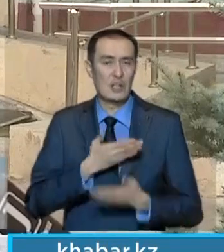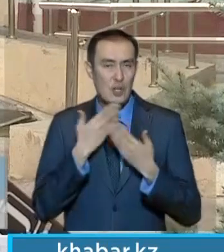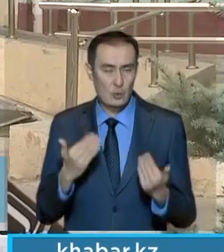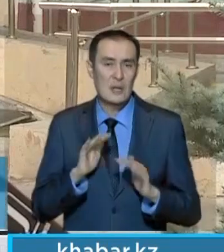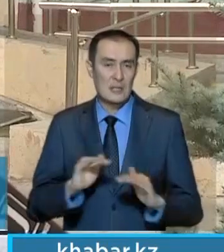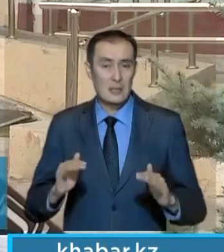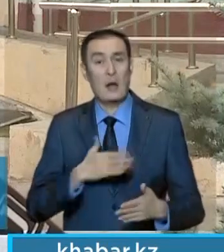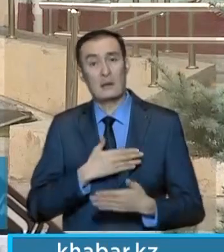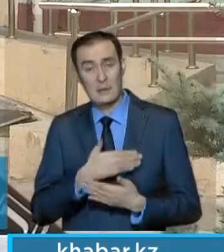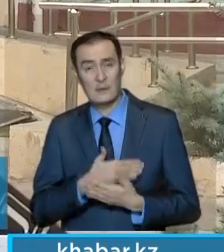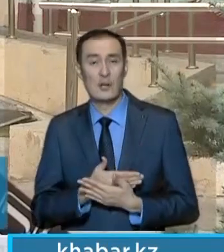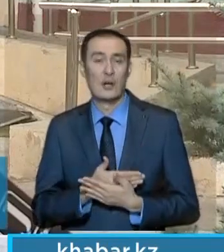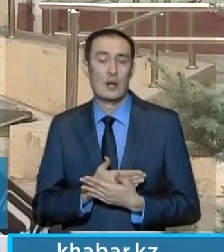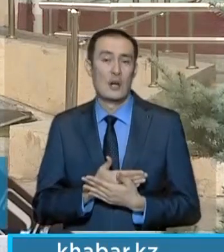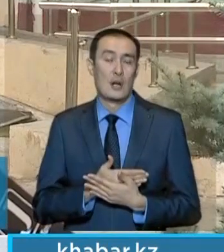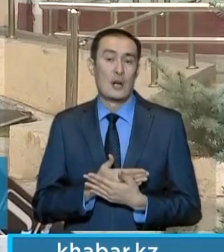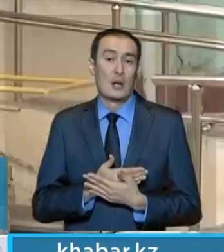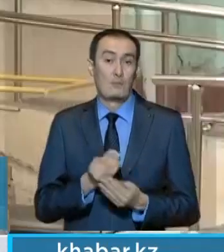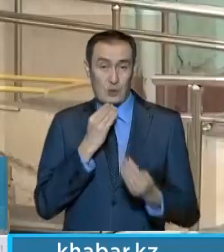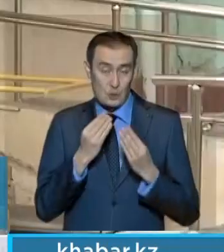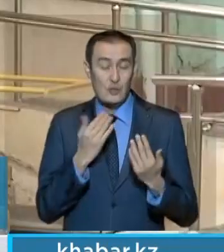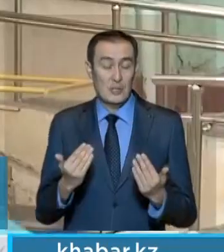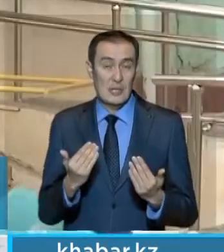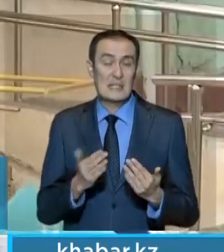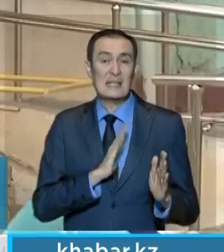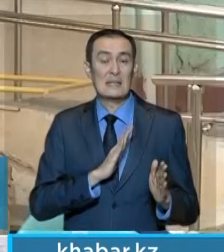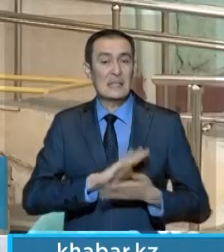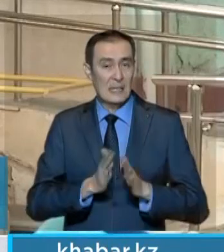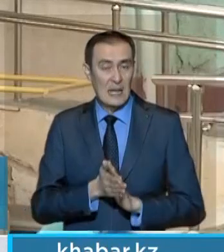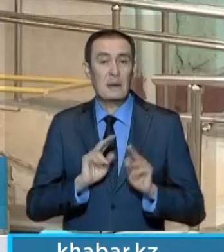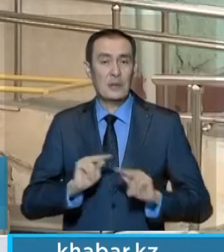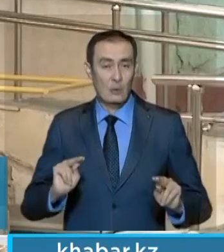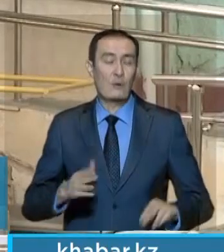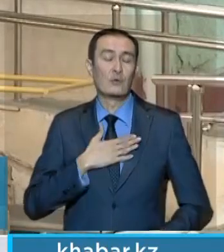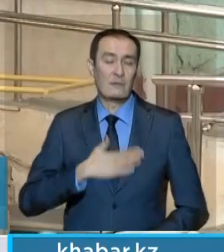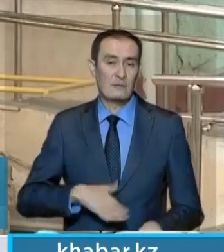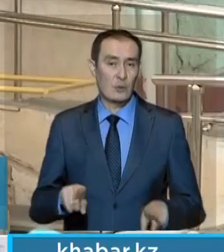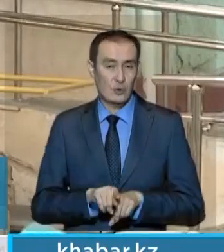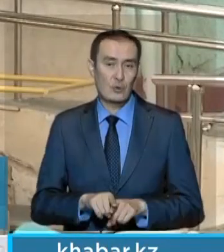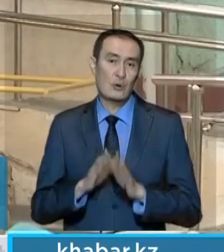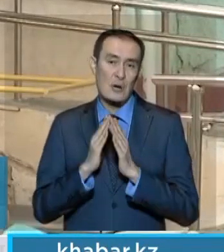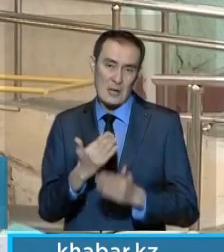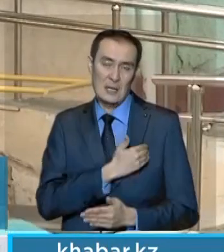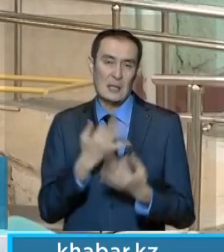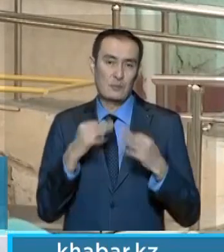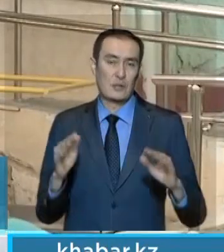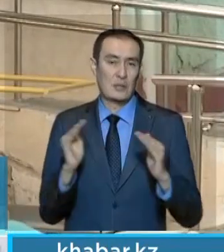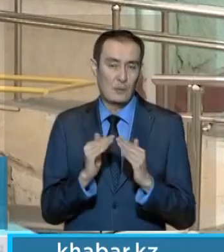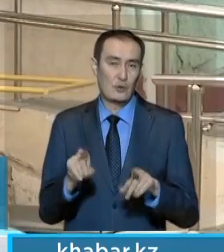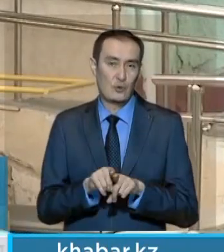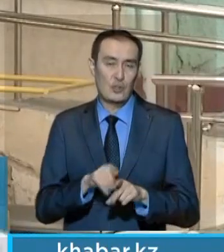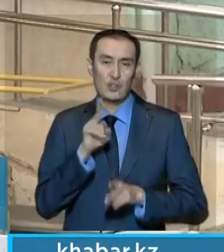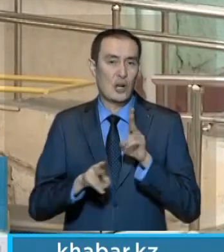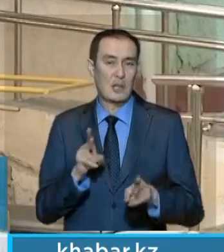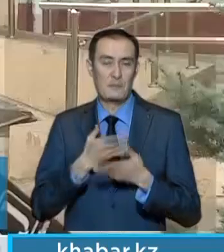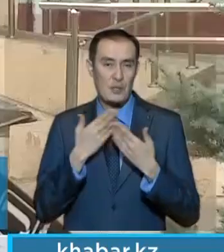Дети активны, принимают, значит, пищу. Состояние педагогов удовлетворительное, они уже просятся домой. Как говорится, тоже жалоб